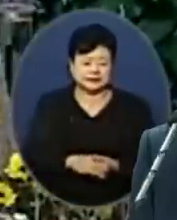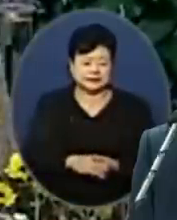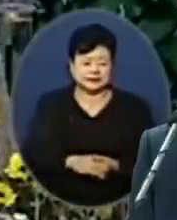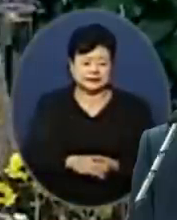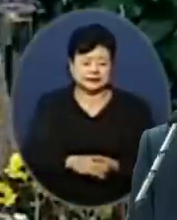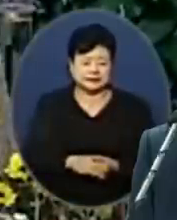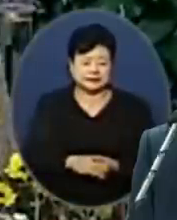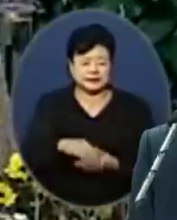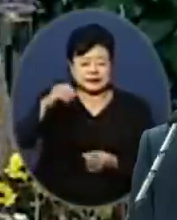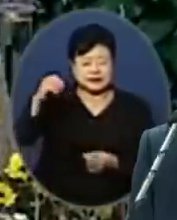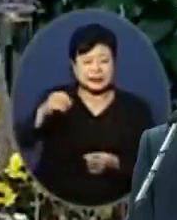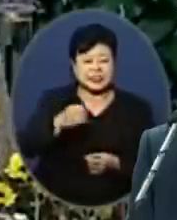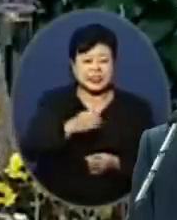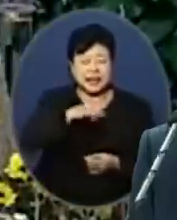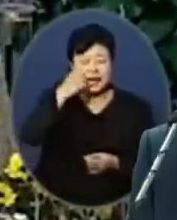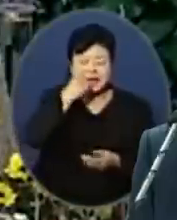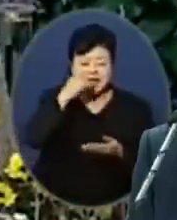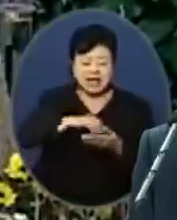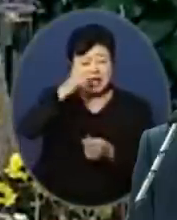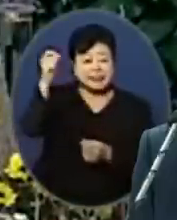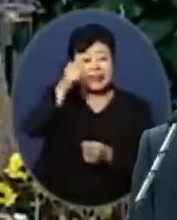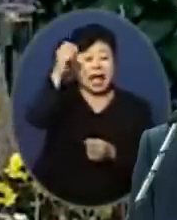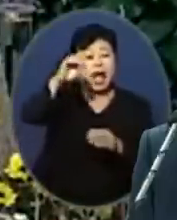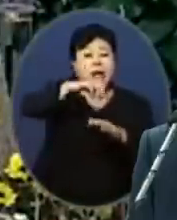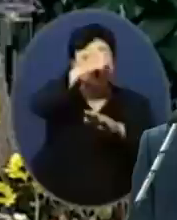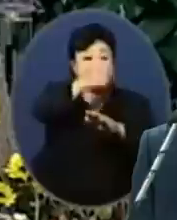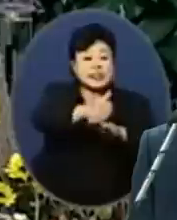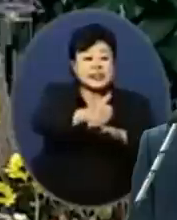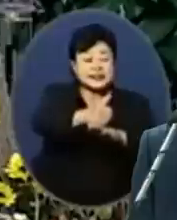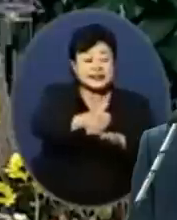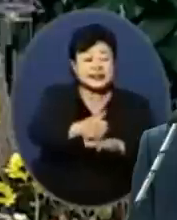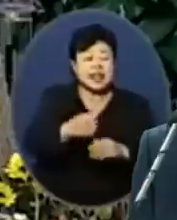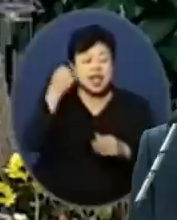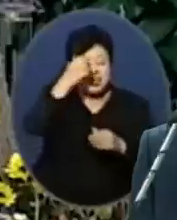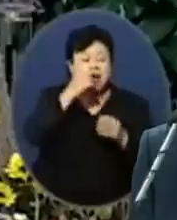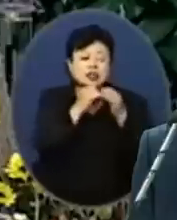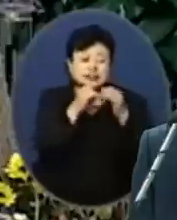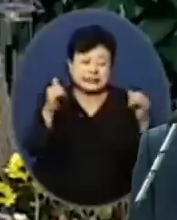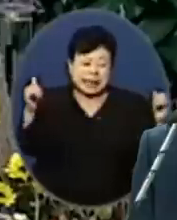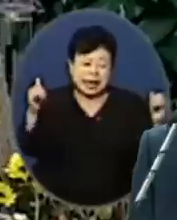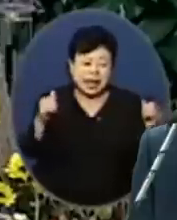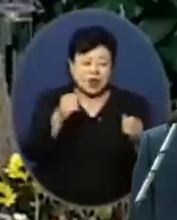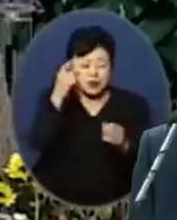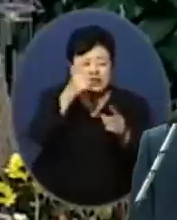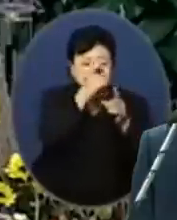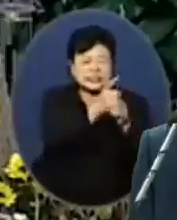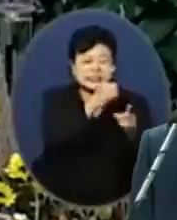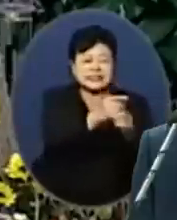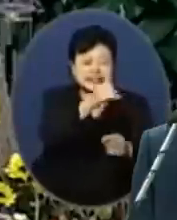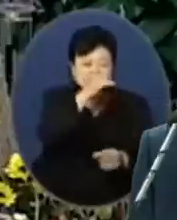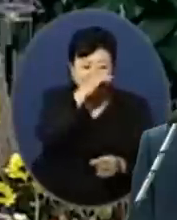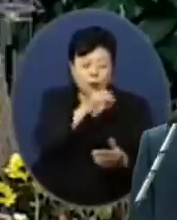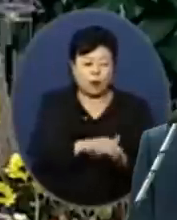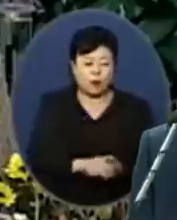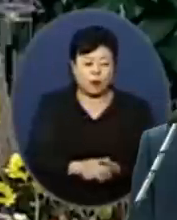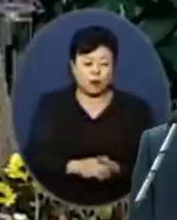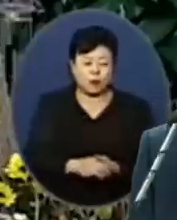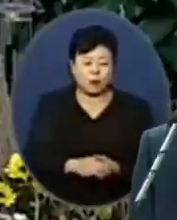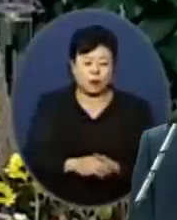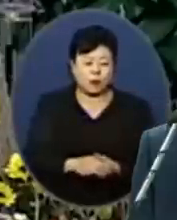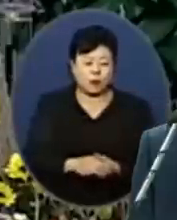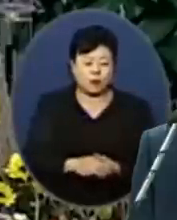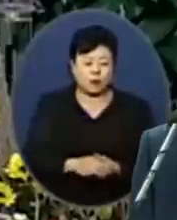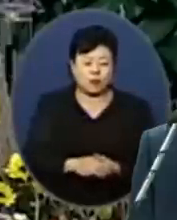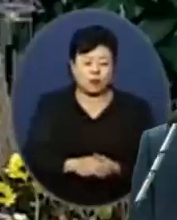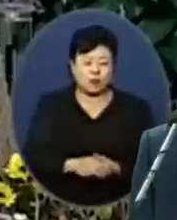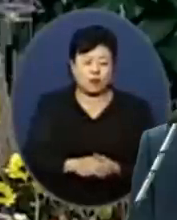다윗은 영의 사람으로 나아가서 위대한 승리를 가지고 살았었습니다.